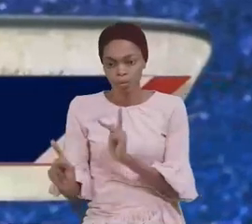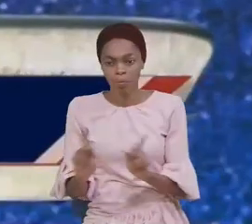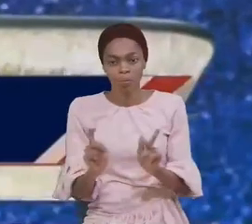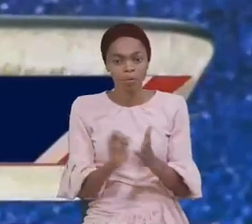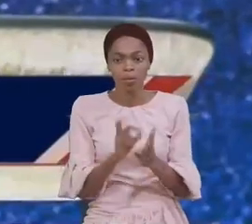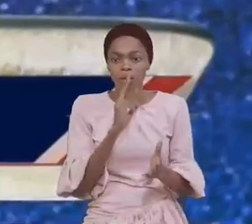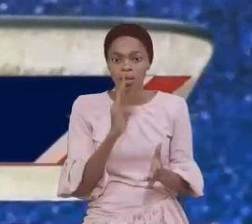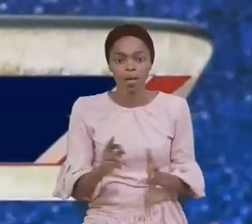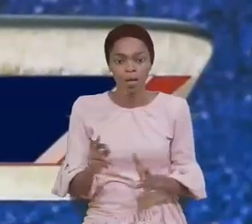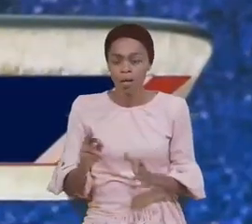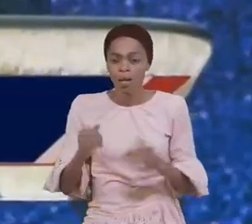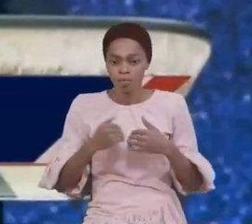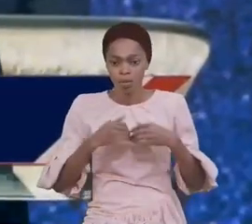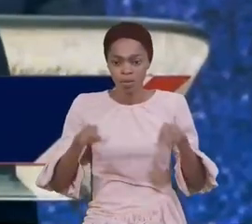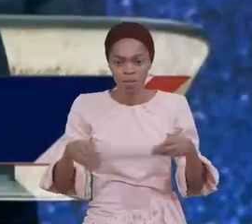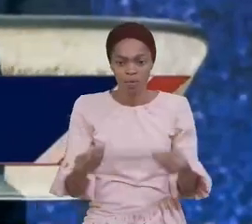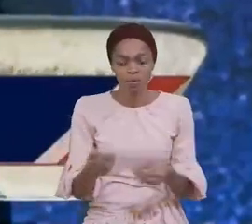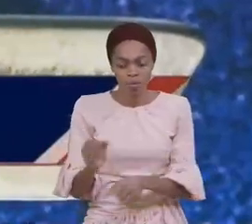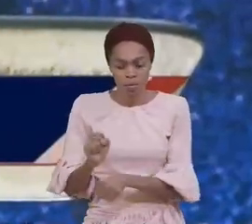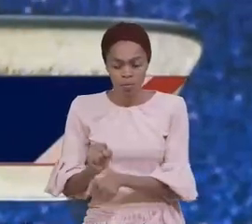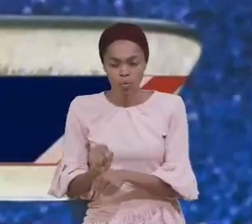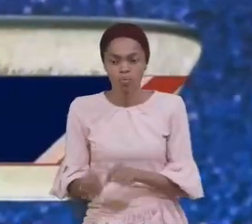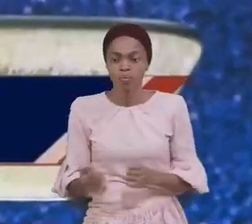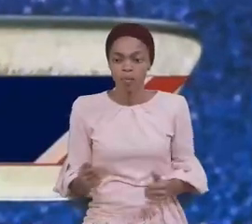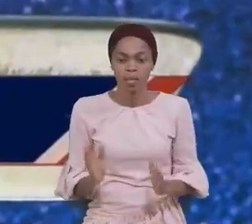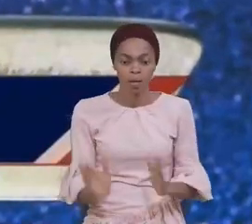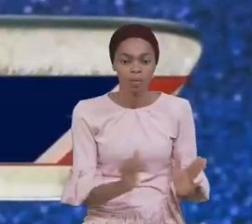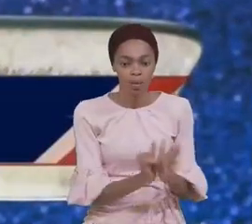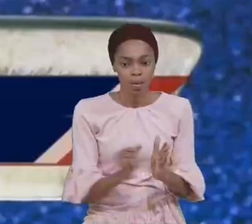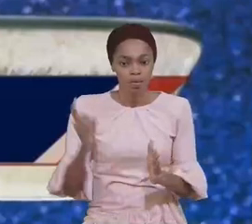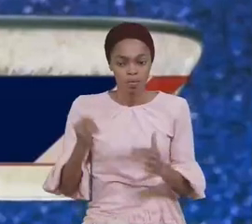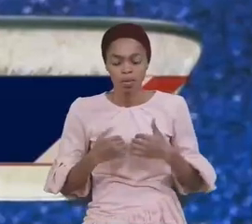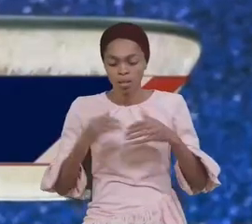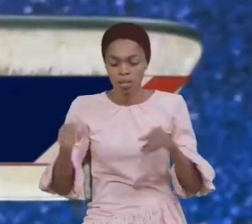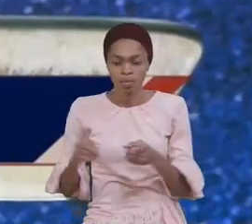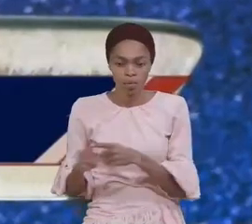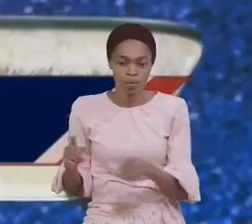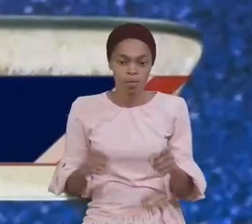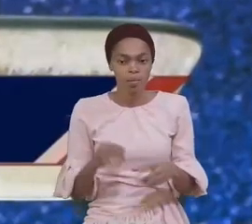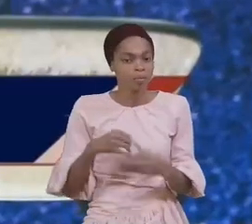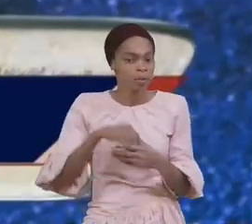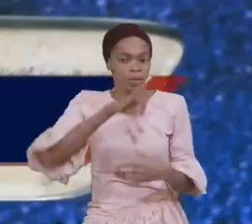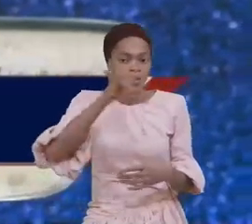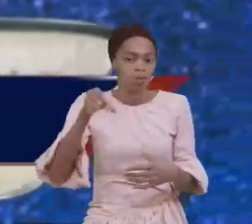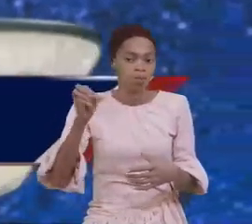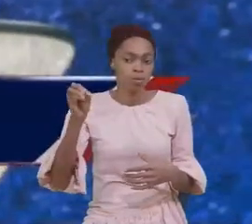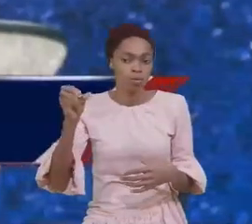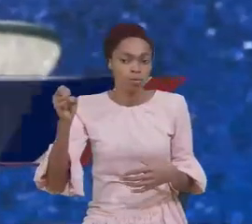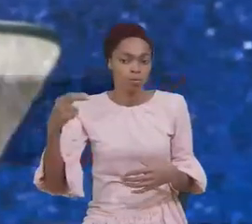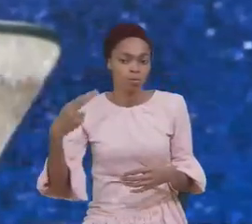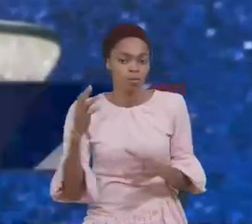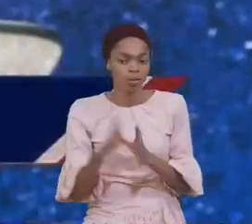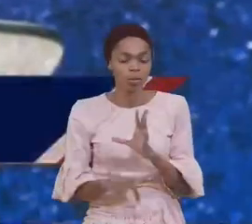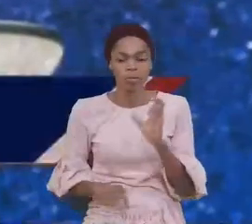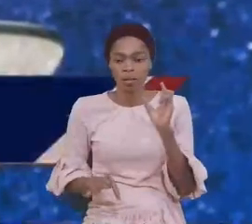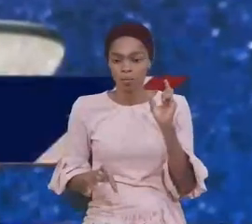sont commissionnés, le plan qu'il leur a donné. Et voyons Josué chapitre 1, verset 3.